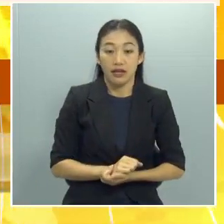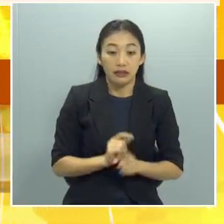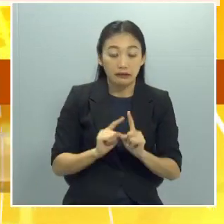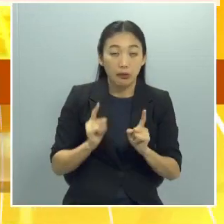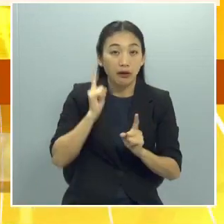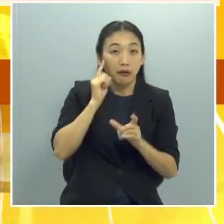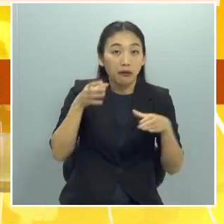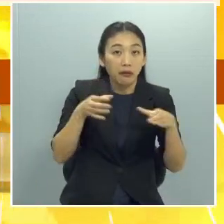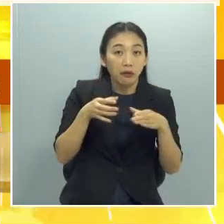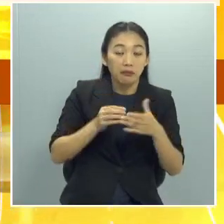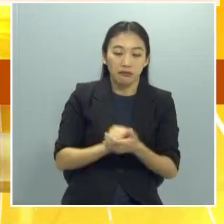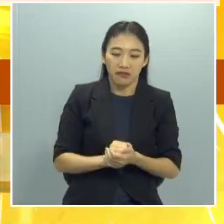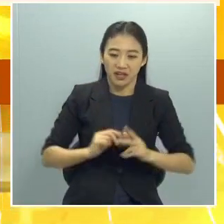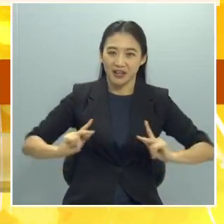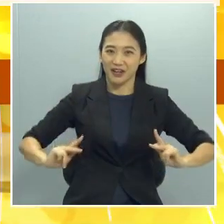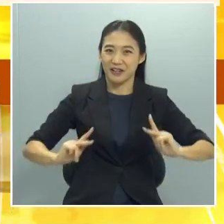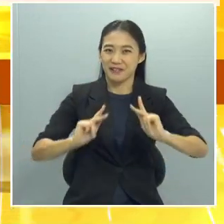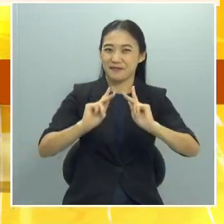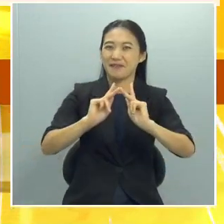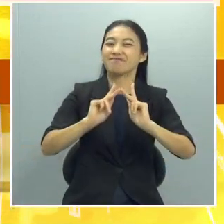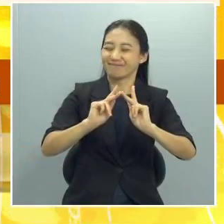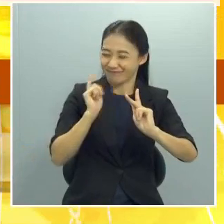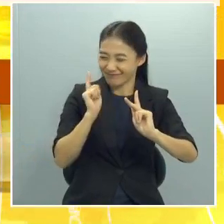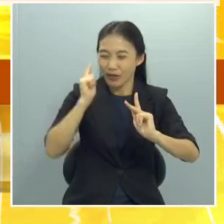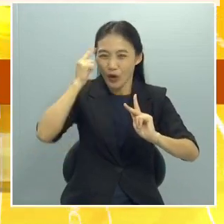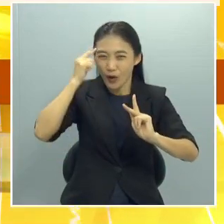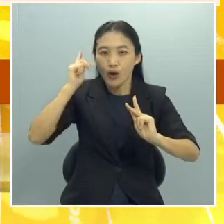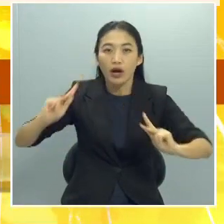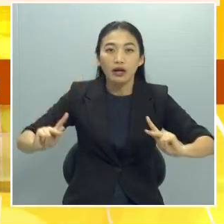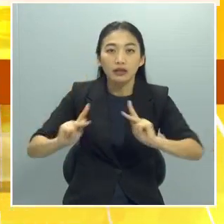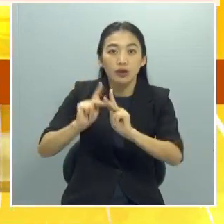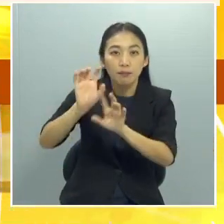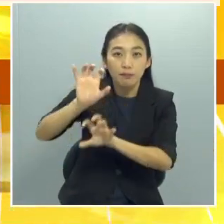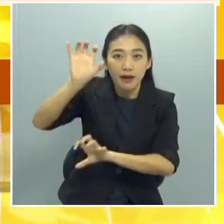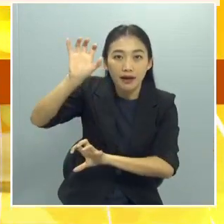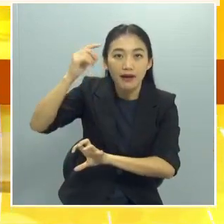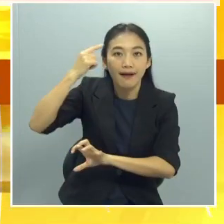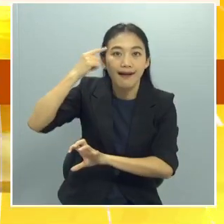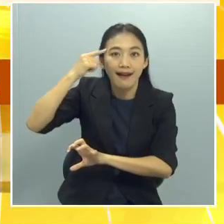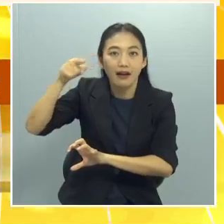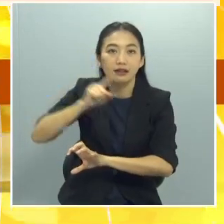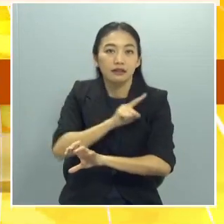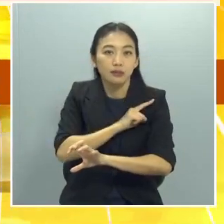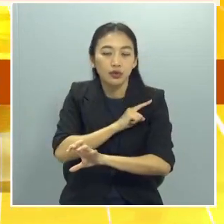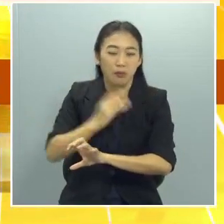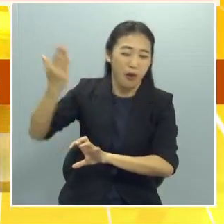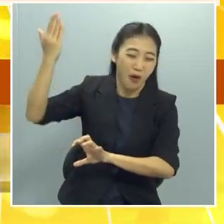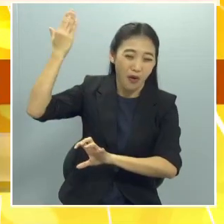โอนสัญชาติไทยให้กับตู้ห่าวแล้วก็ยังมีข่าวว่าภรรยาของคนในพรรคเพื่อไทยมีหุ้นในบริษัทในเครือของ